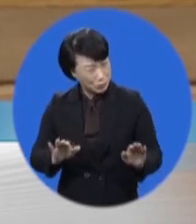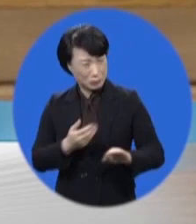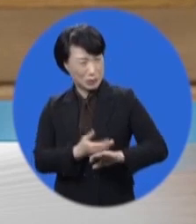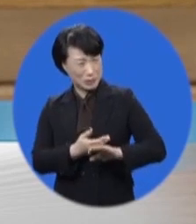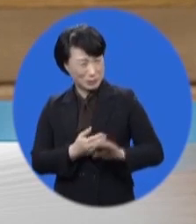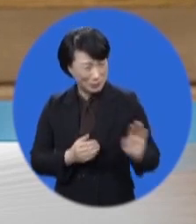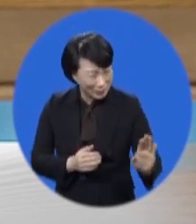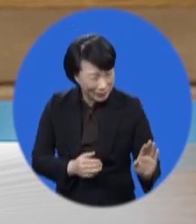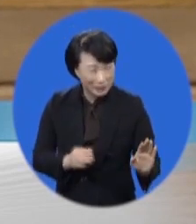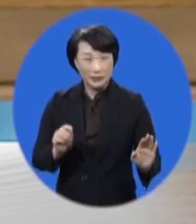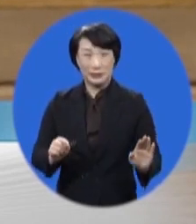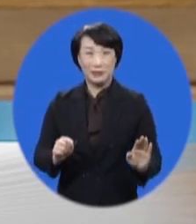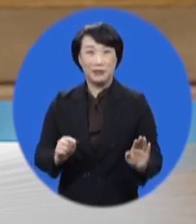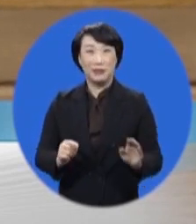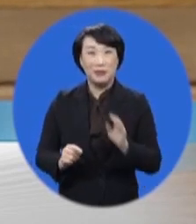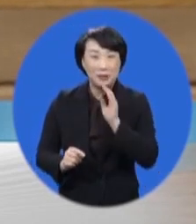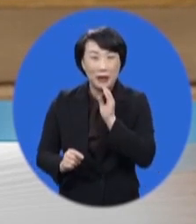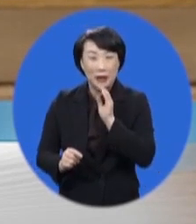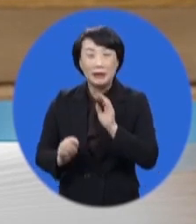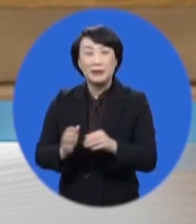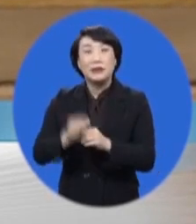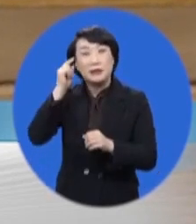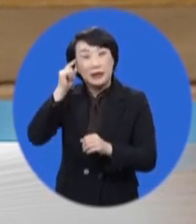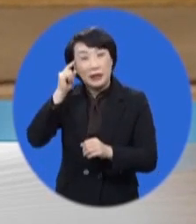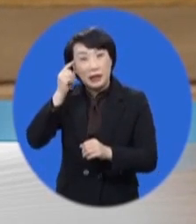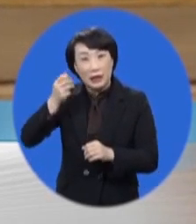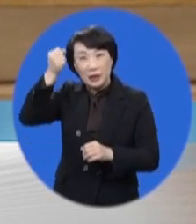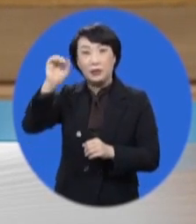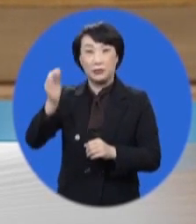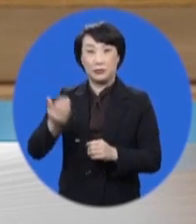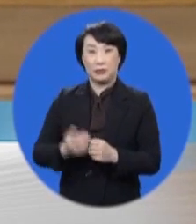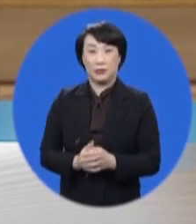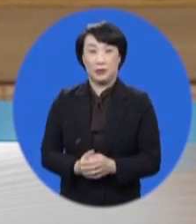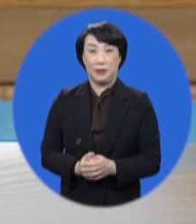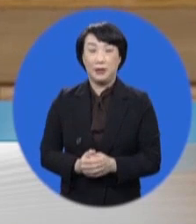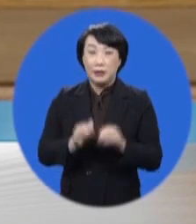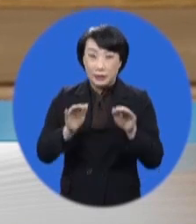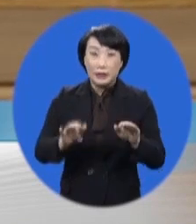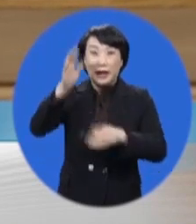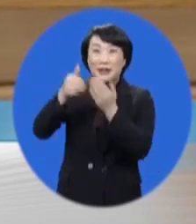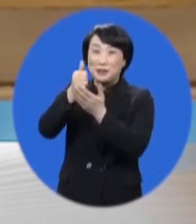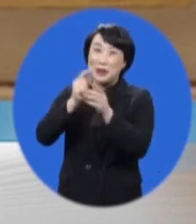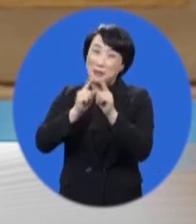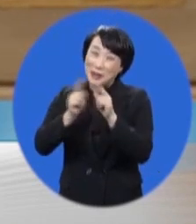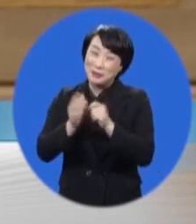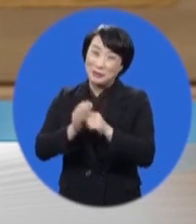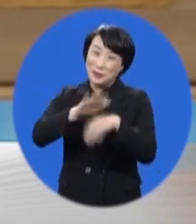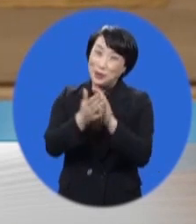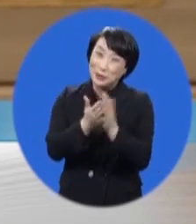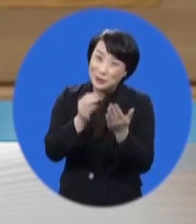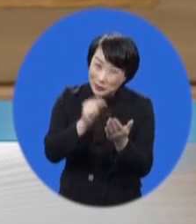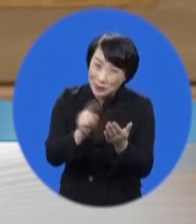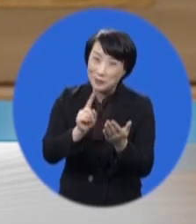세대는 그런 세대가 아닌데 이렇게 판단할 수밖에 없어요. 근데 하나님의 말씀의